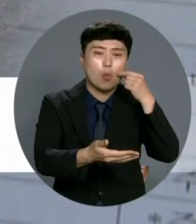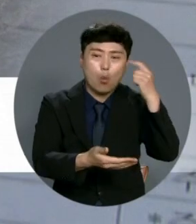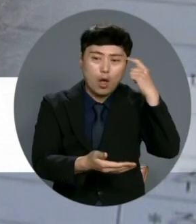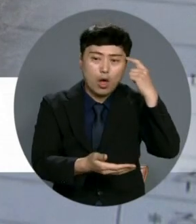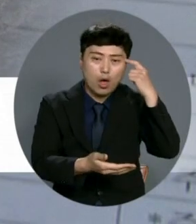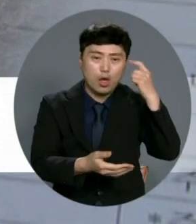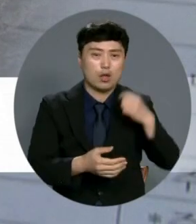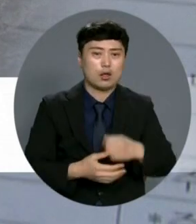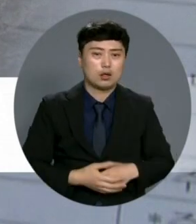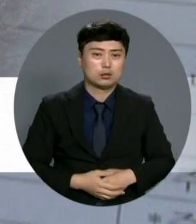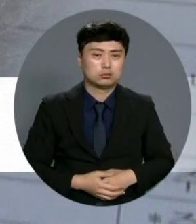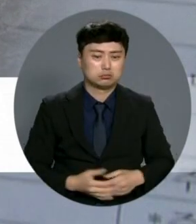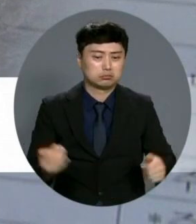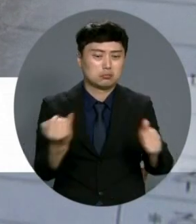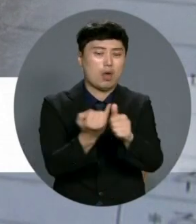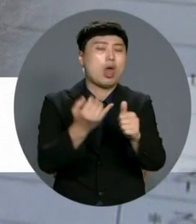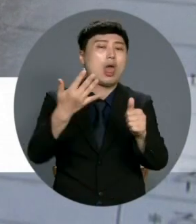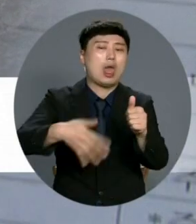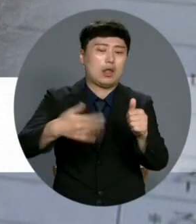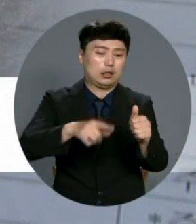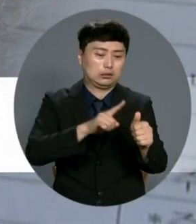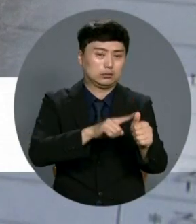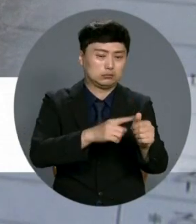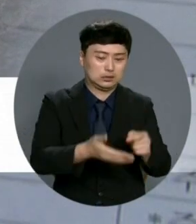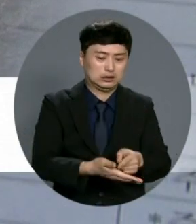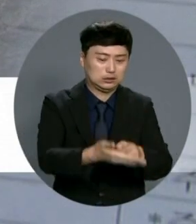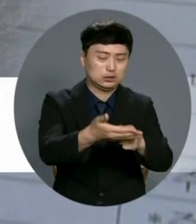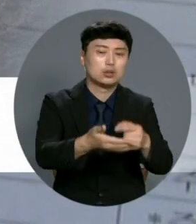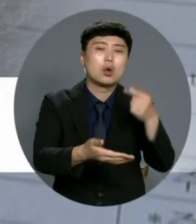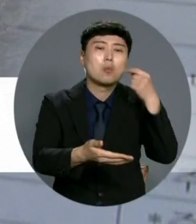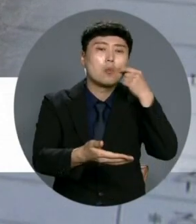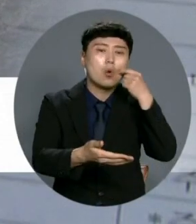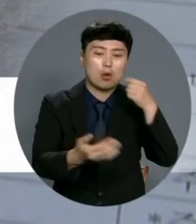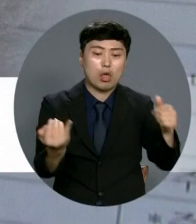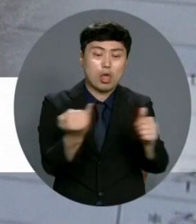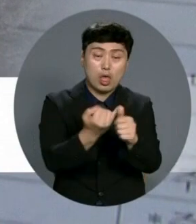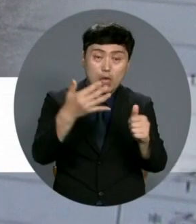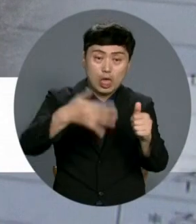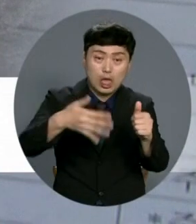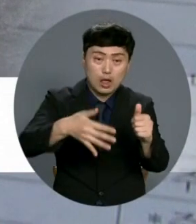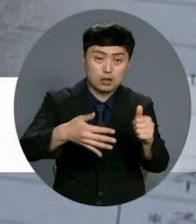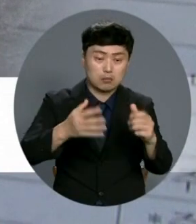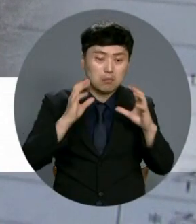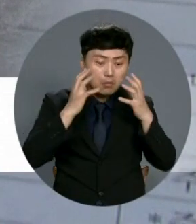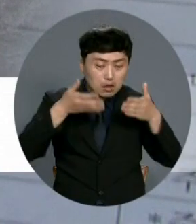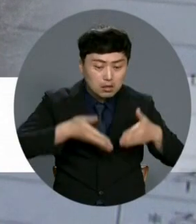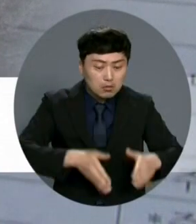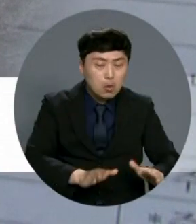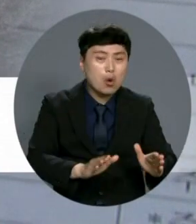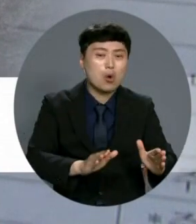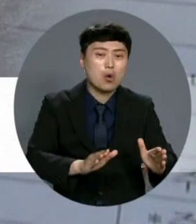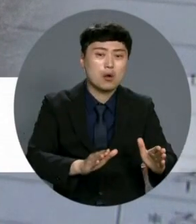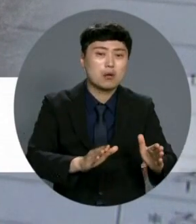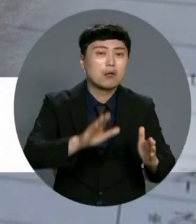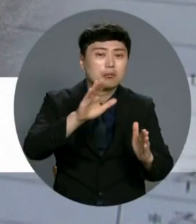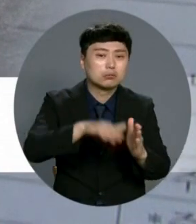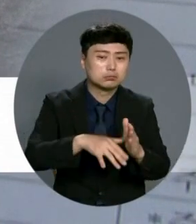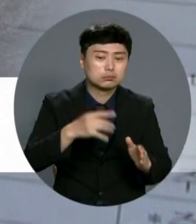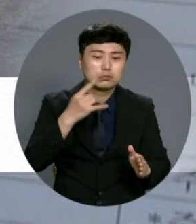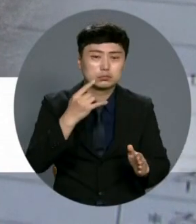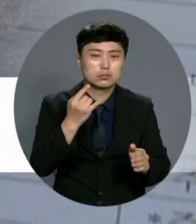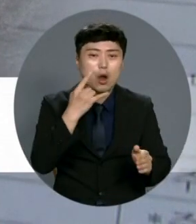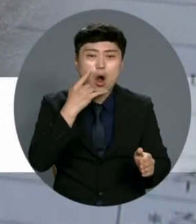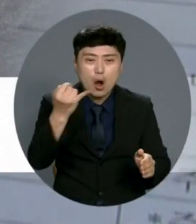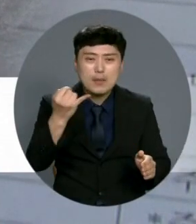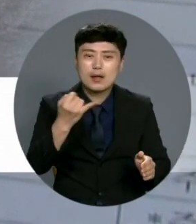바로 미혼부의 경우입니다 결혼을 하지 않은 채 아이를 낳았을 경우에 친모만이 출생신고를 하게